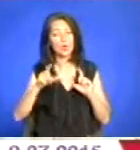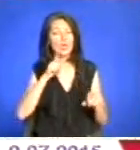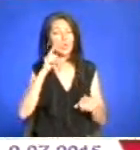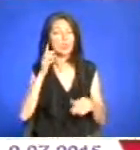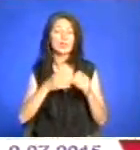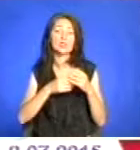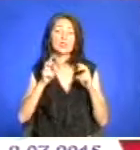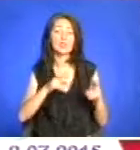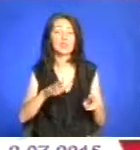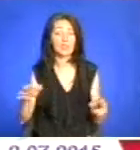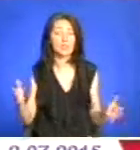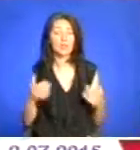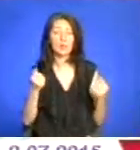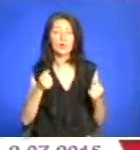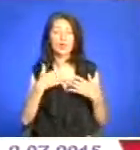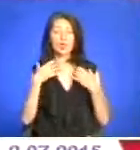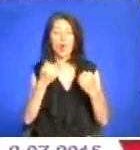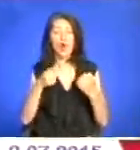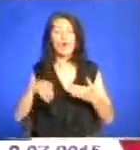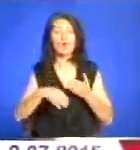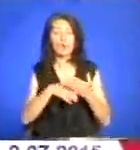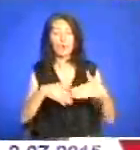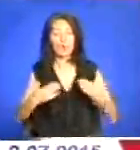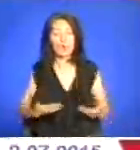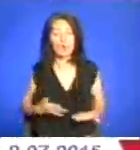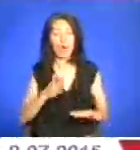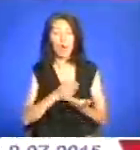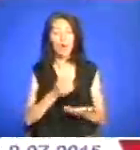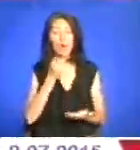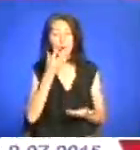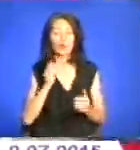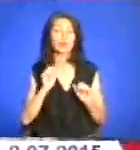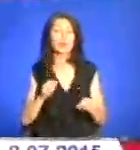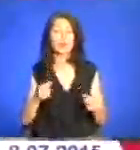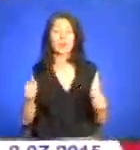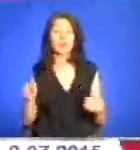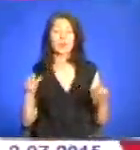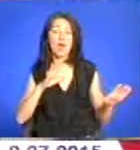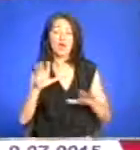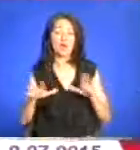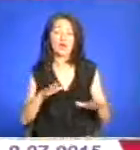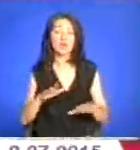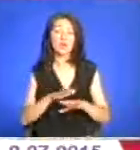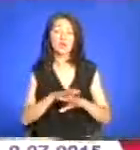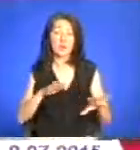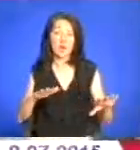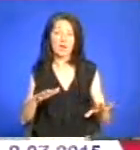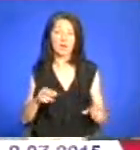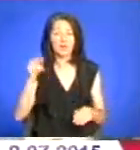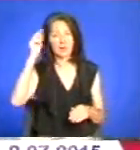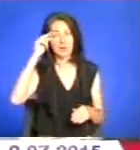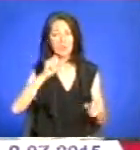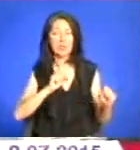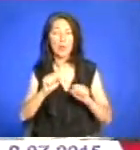діти, підтримуючи здоровий спосіб життя, мають добру нагоду займатися в тренажерному залі, освоювати ази боксу. Тому що